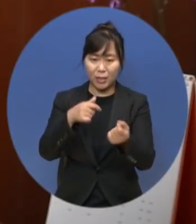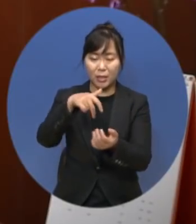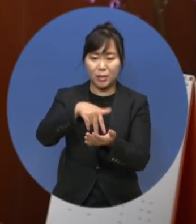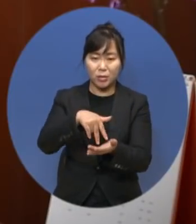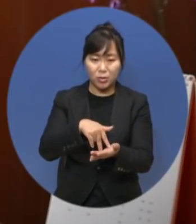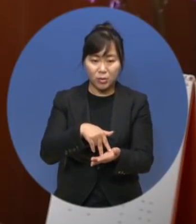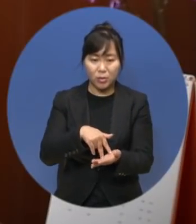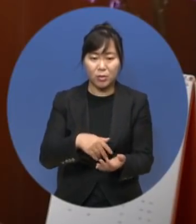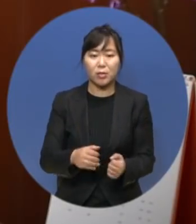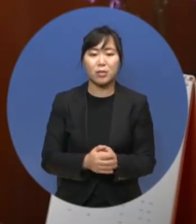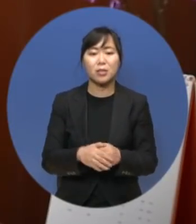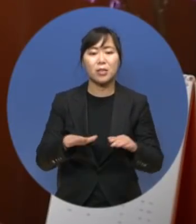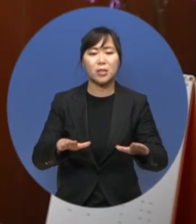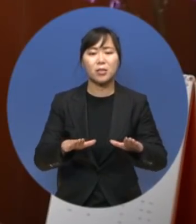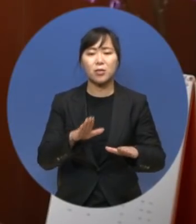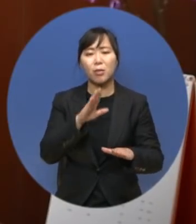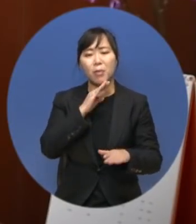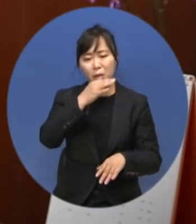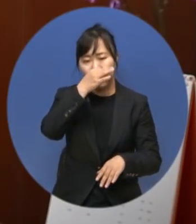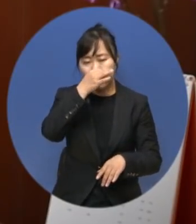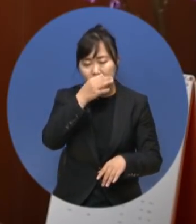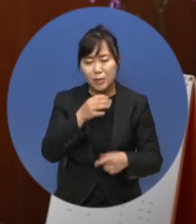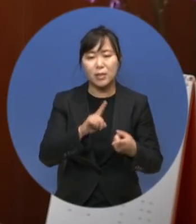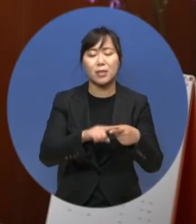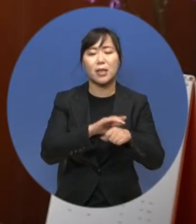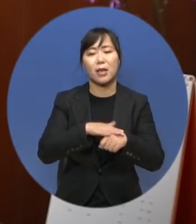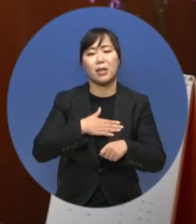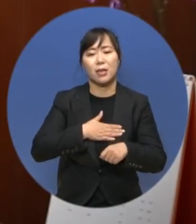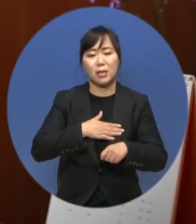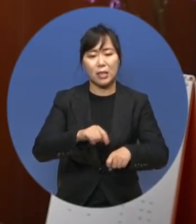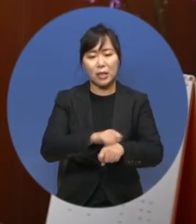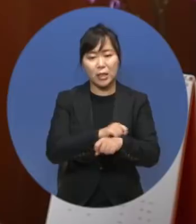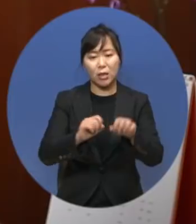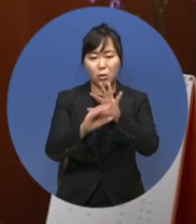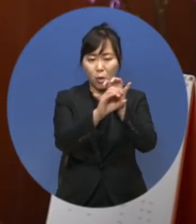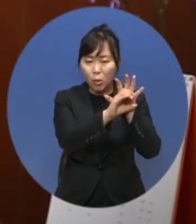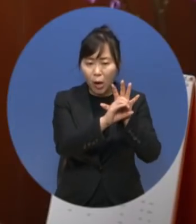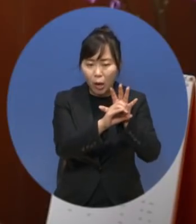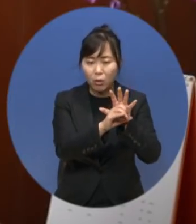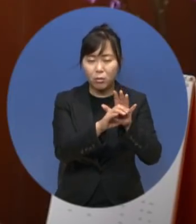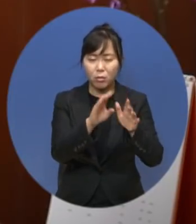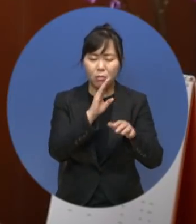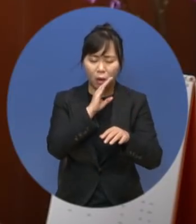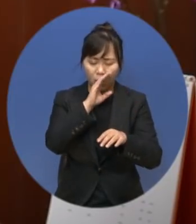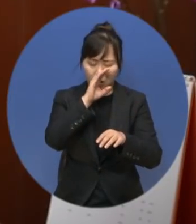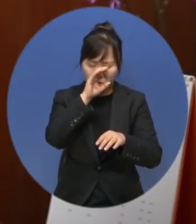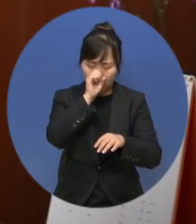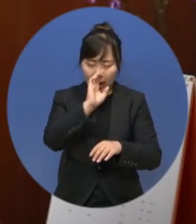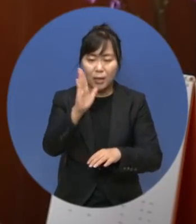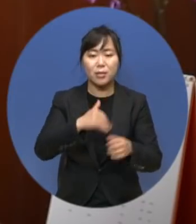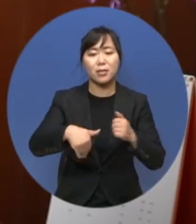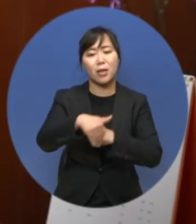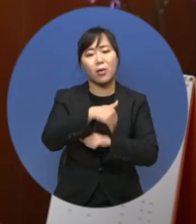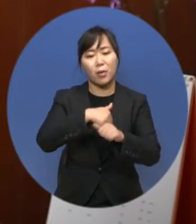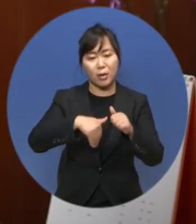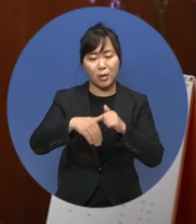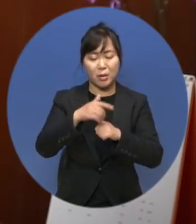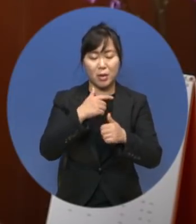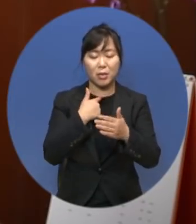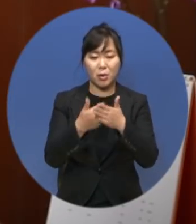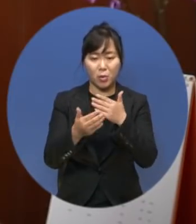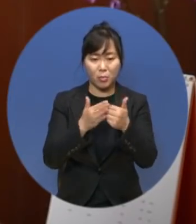한 사람으로 지금 얼마나 힘드신지 잘 압니다. 특히 코로나19로 최악의 상황을